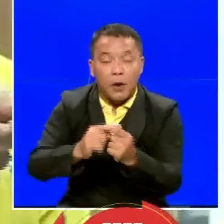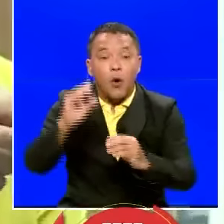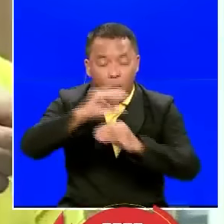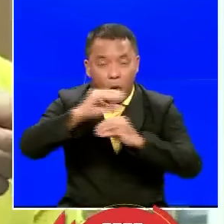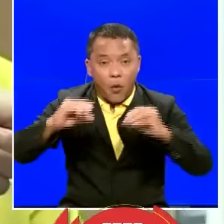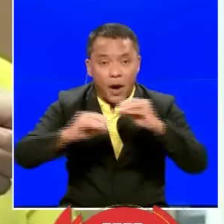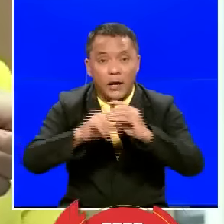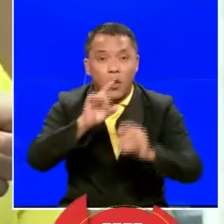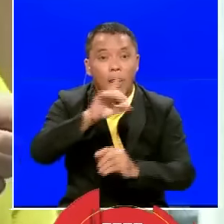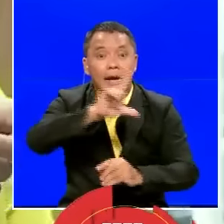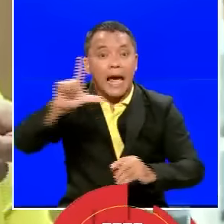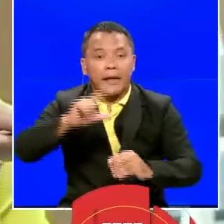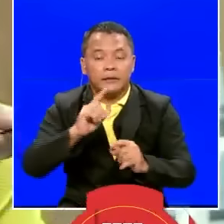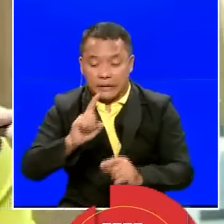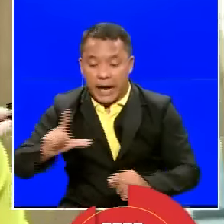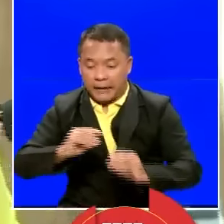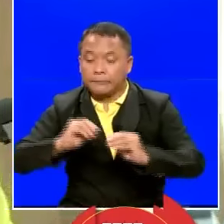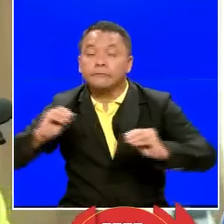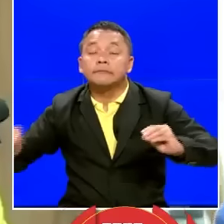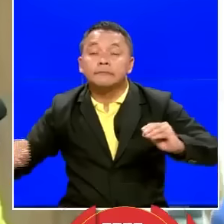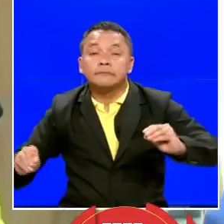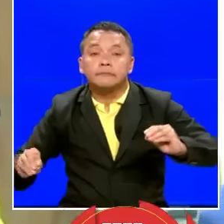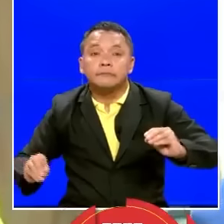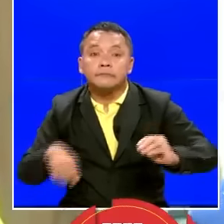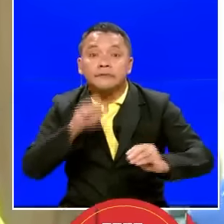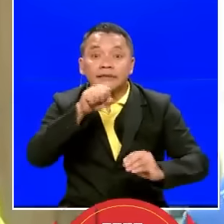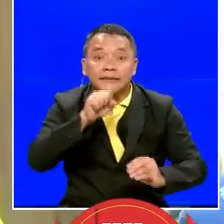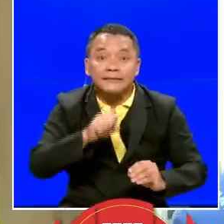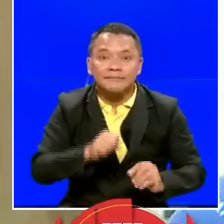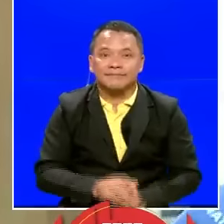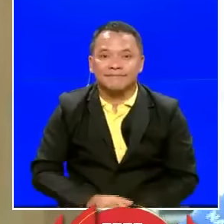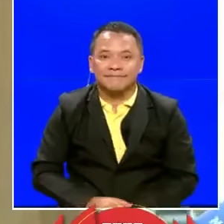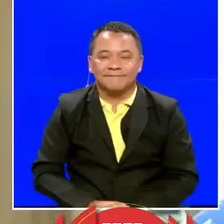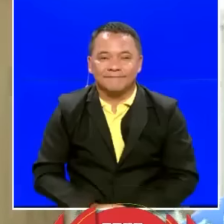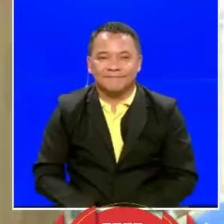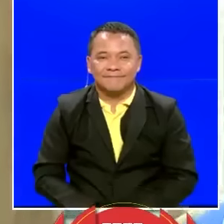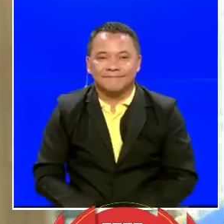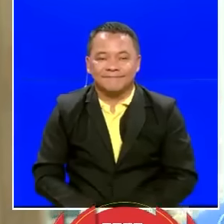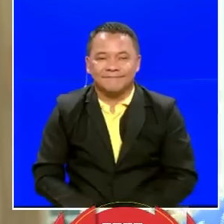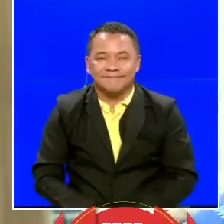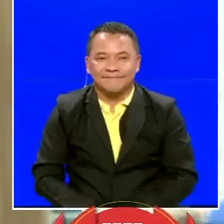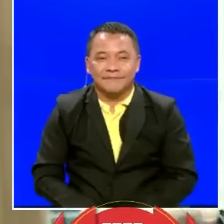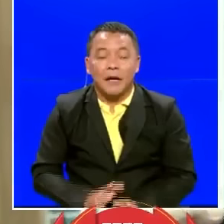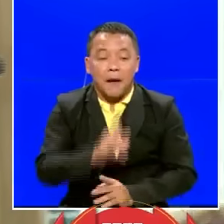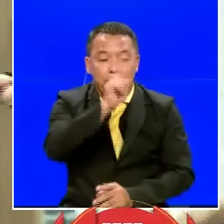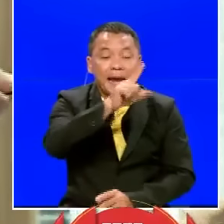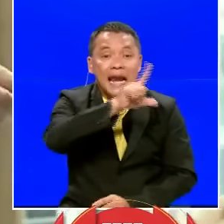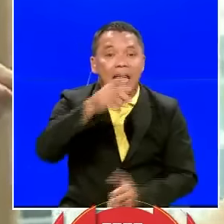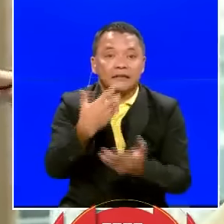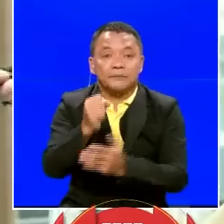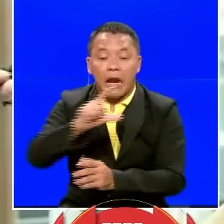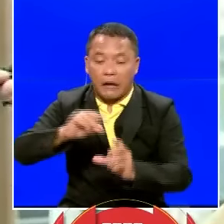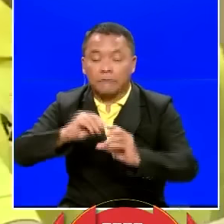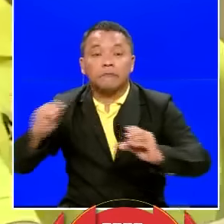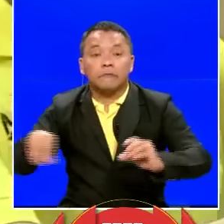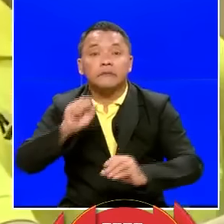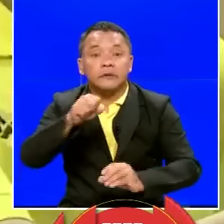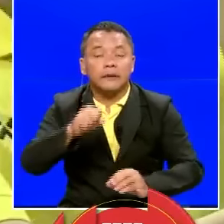โครงการ 100ล้านก็ 1ล้านอืเออๆๆๆอ่าถ้าพันล้านก็ 10ล้าน